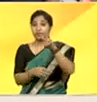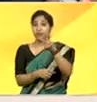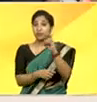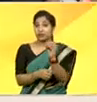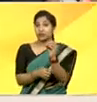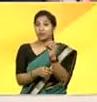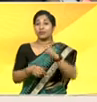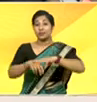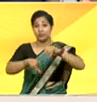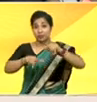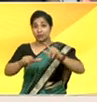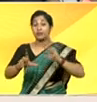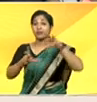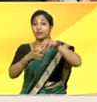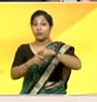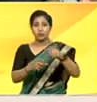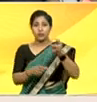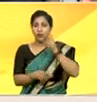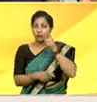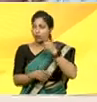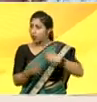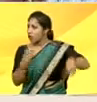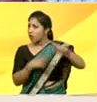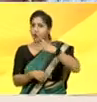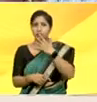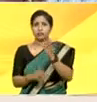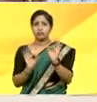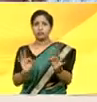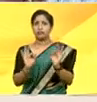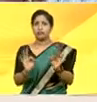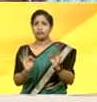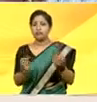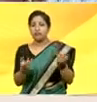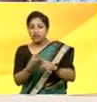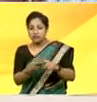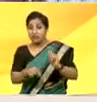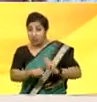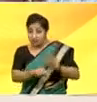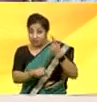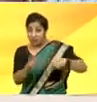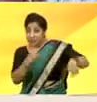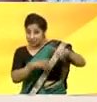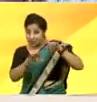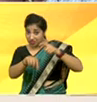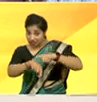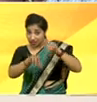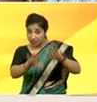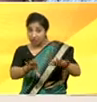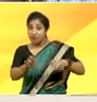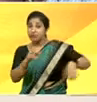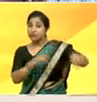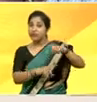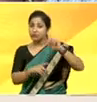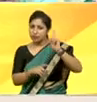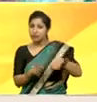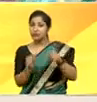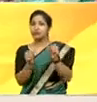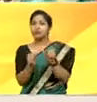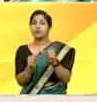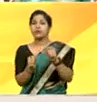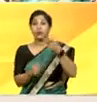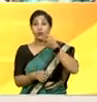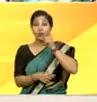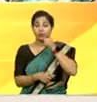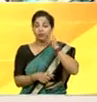भी कॉफी छाई हुई थी। आपको जब भी अवसर मिले, आप भी अराकू कॉफी